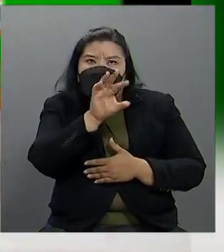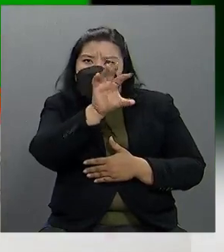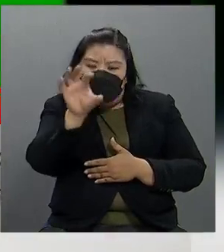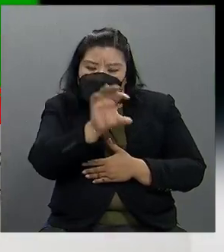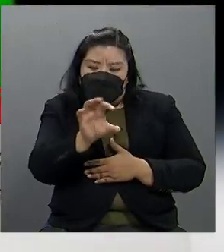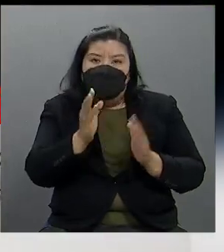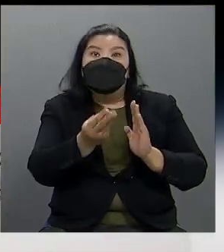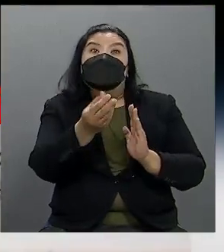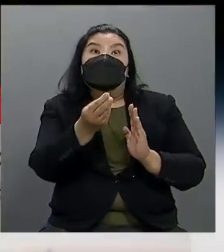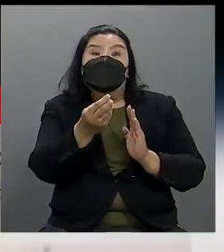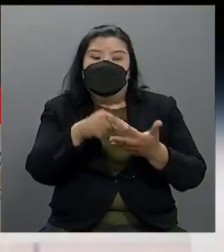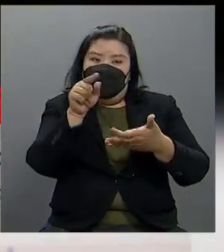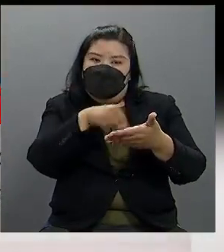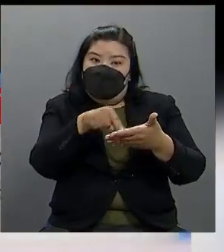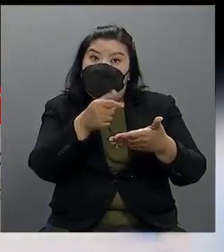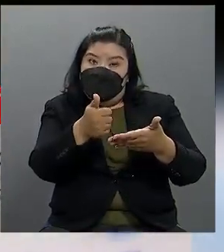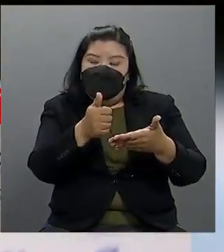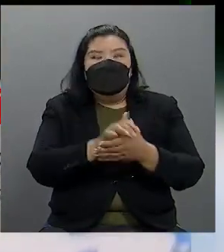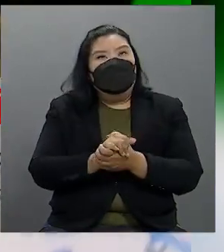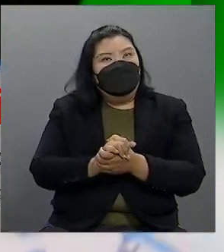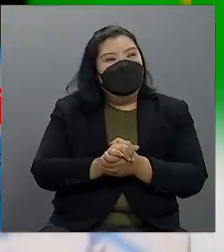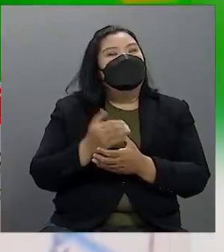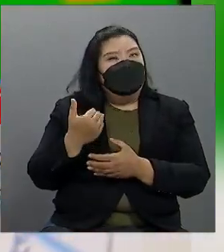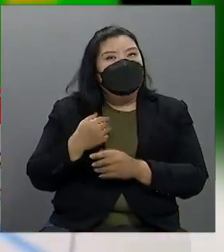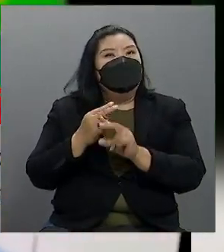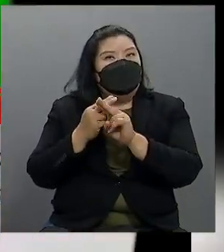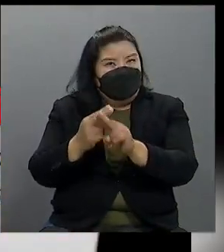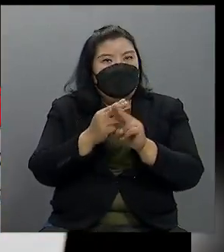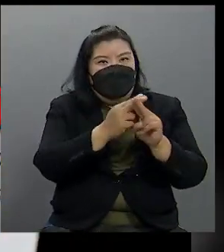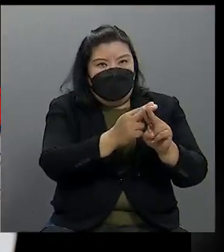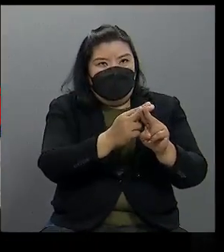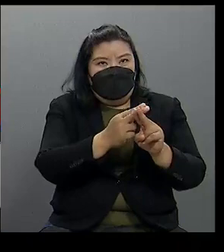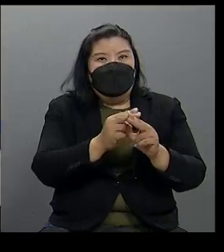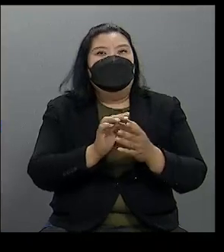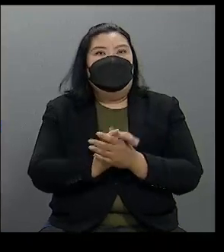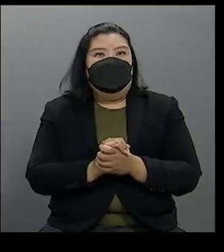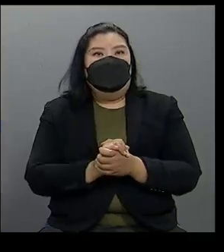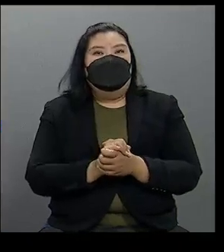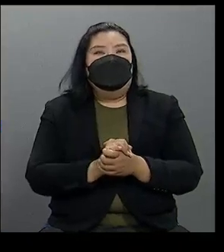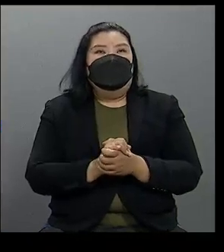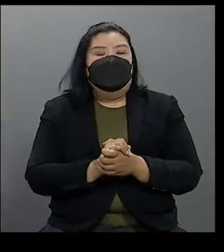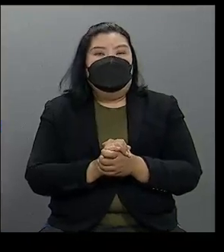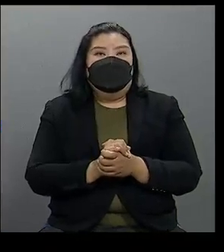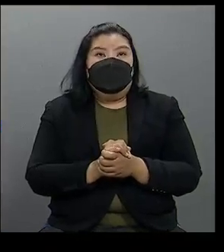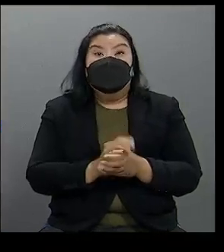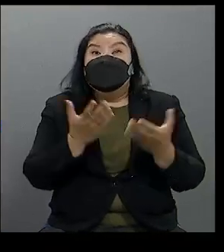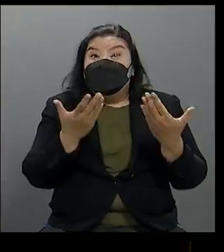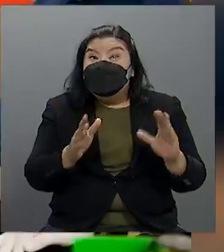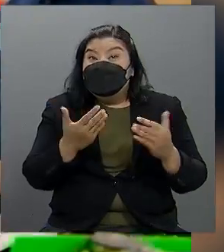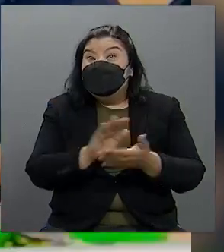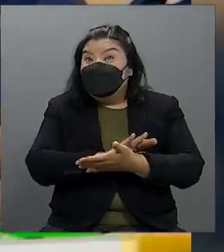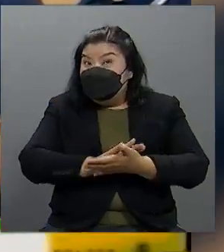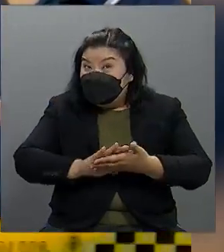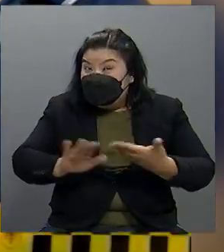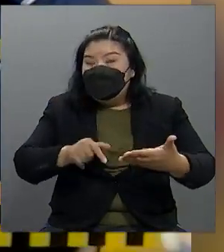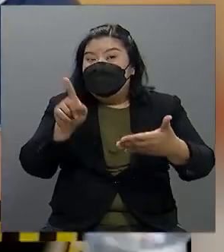ได้กี่คนสามารถเลือกอบต.ได้กี่คนแล้วก็เลือกตามจำนวนที่มีที่อนุญาตเท่านั้นครับ หลังจากเข้าคูหากาบัตรตามจำนวนที่กำหนดค่ะให้น